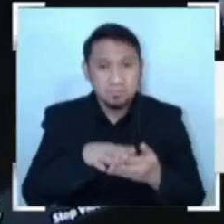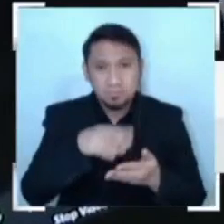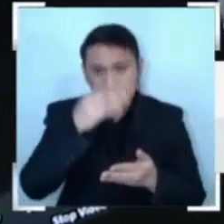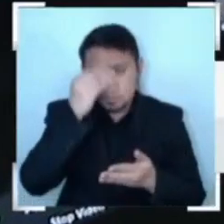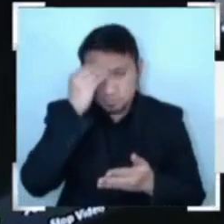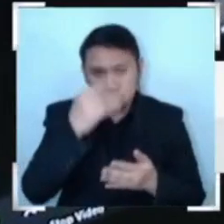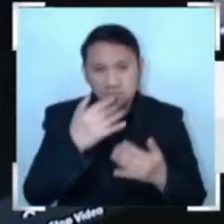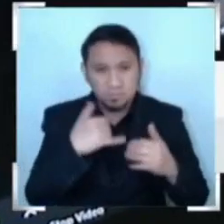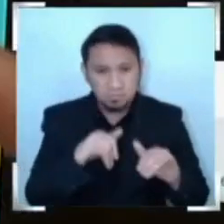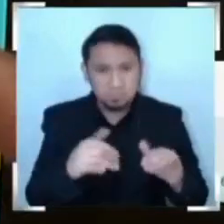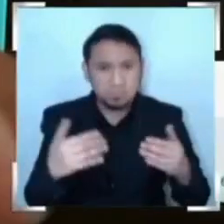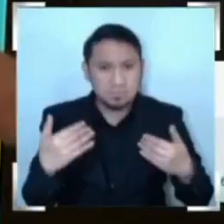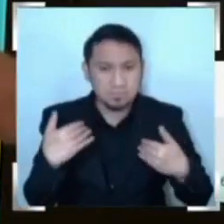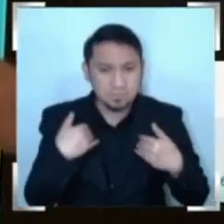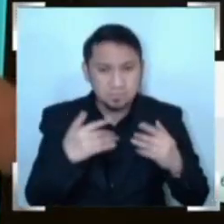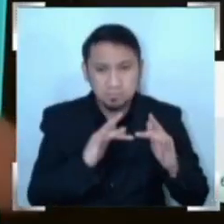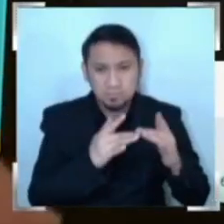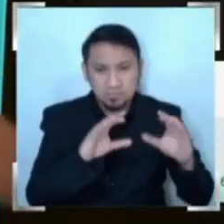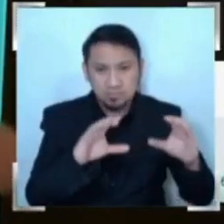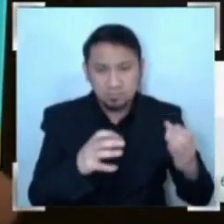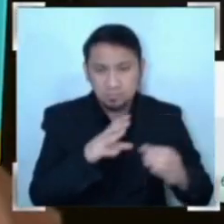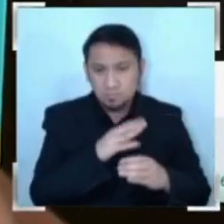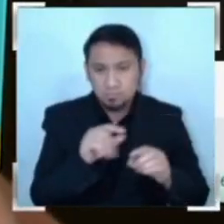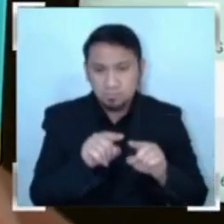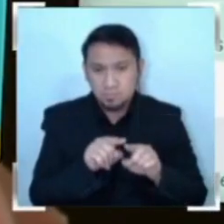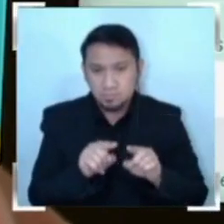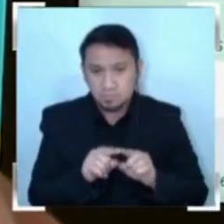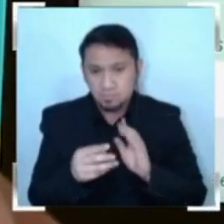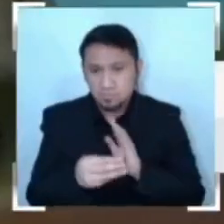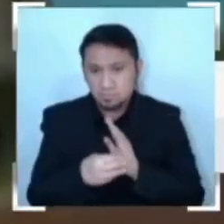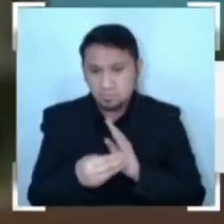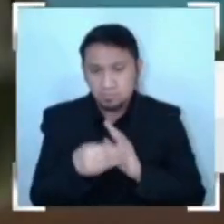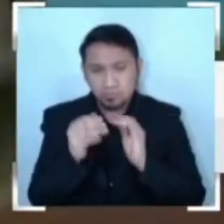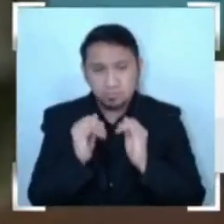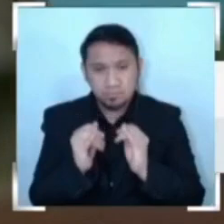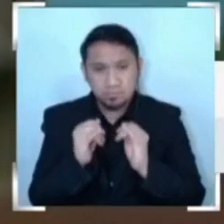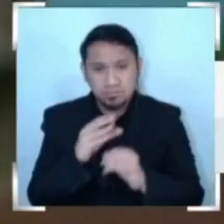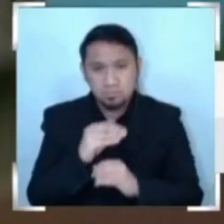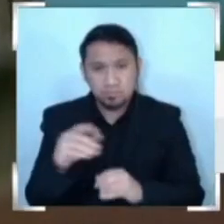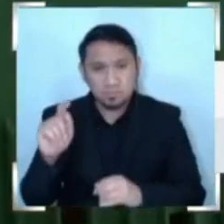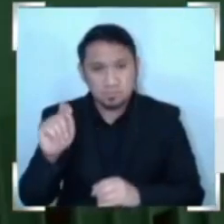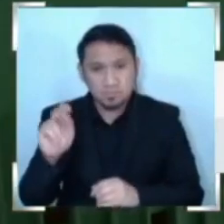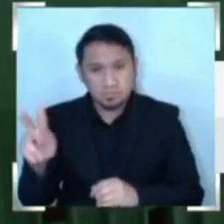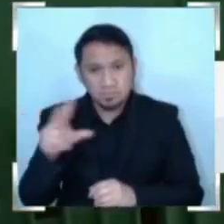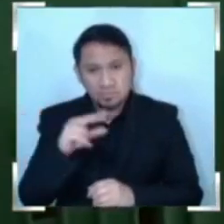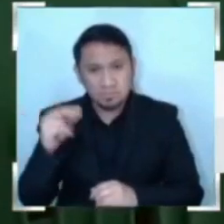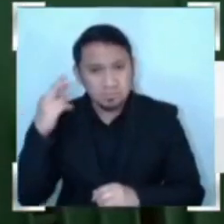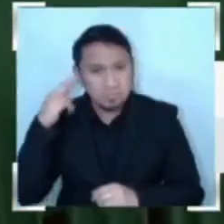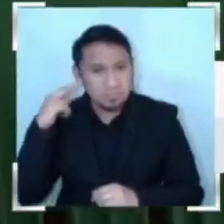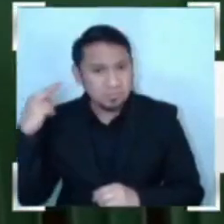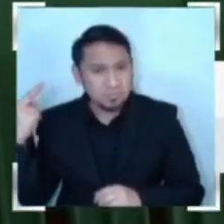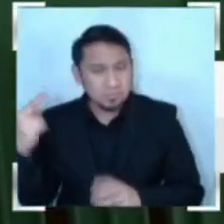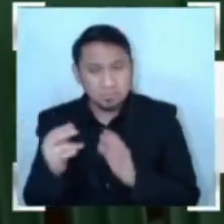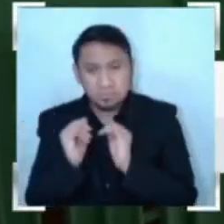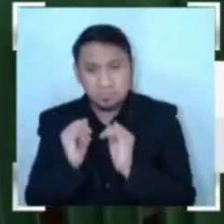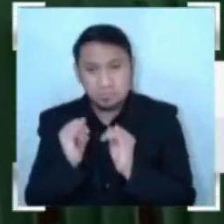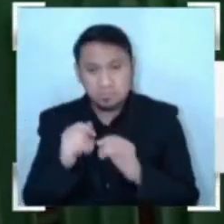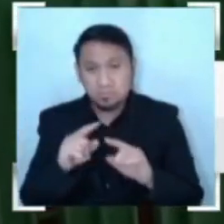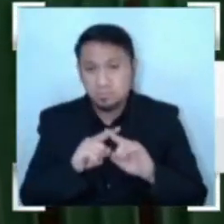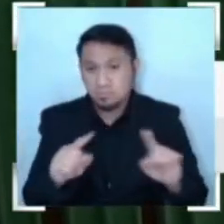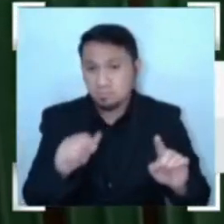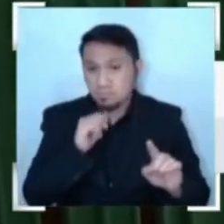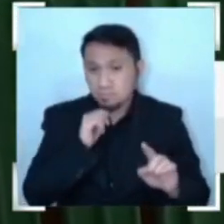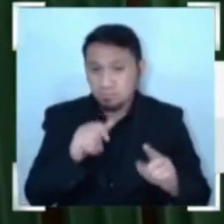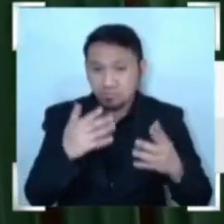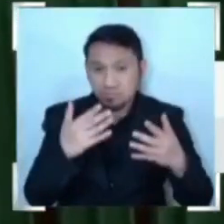online classes, gayon din ang modular instruction at radio and TV-based instruction. Pero hindi pa tapos ang school year